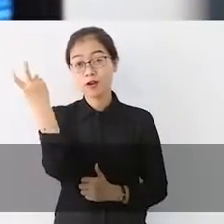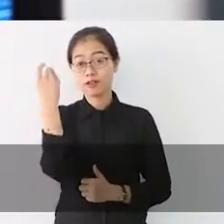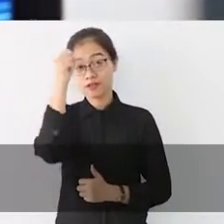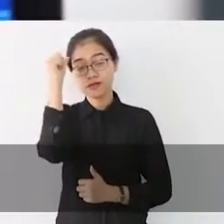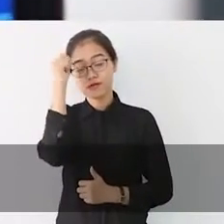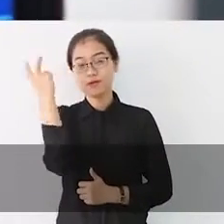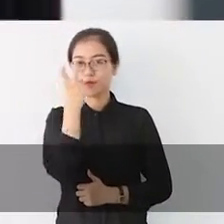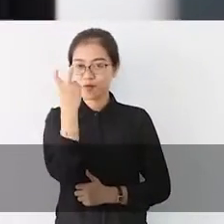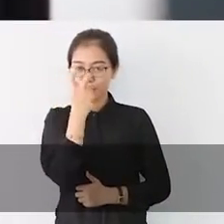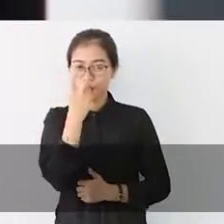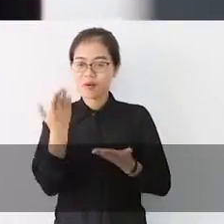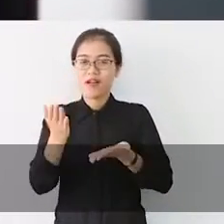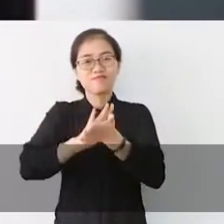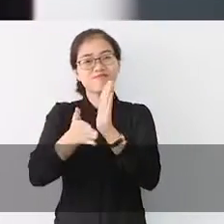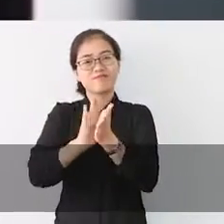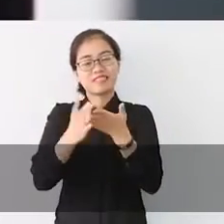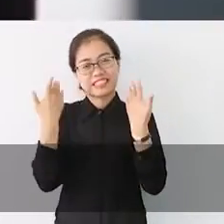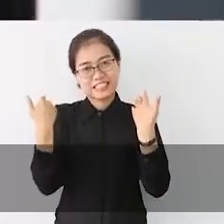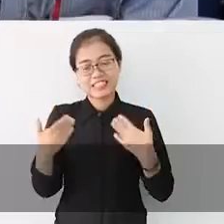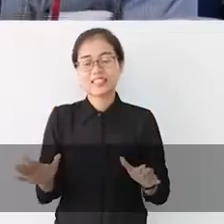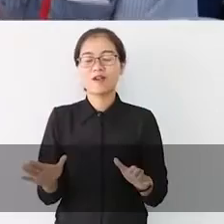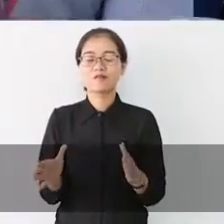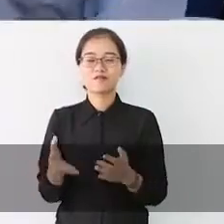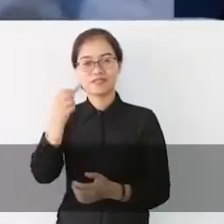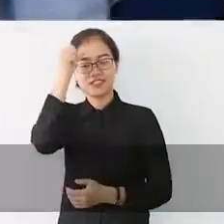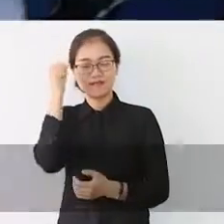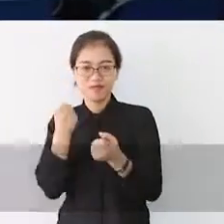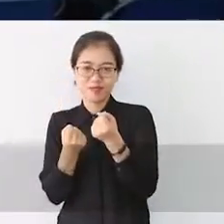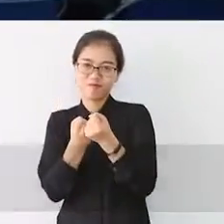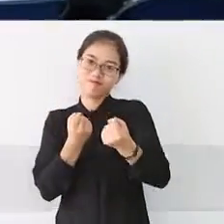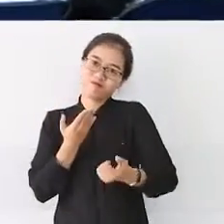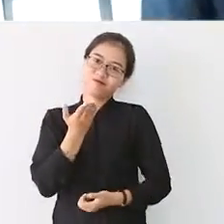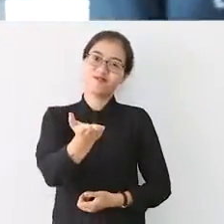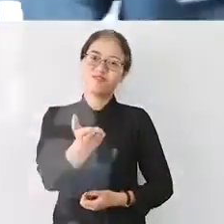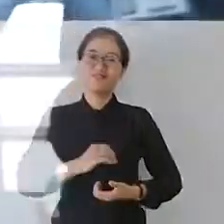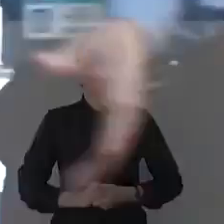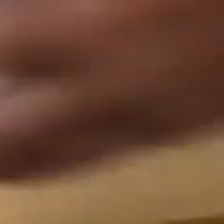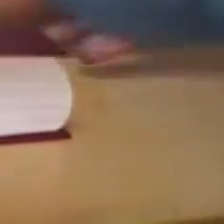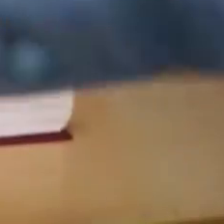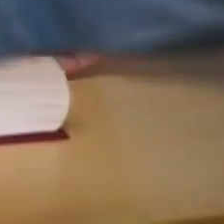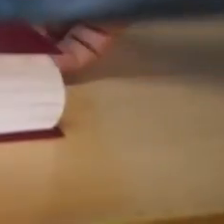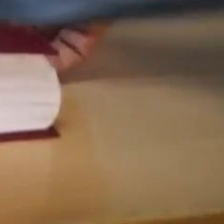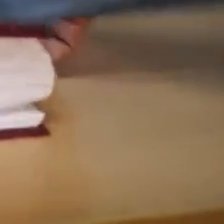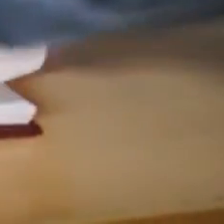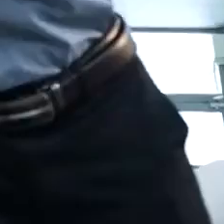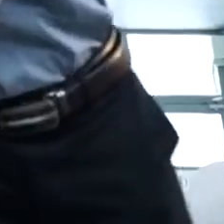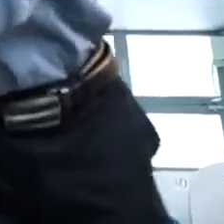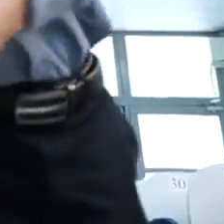sinh viên khiếm thị tại trường, thư viện trường đã hoàn thiện và đưa vào phục vụ cho sinh viên khiếm thị.